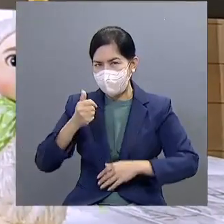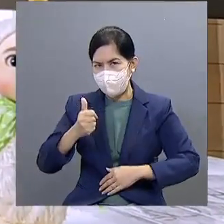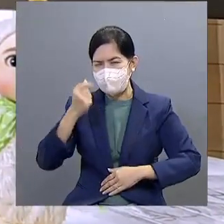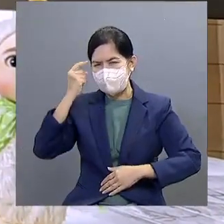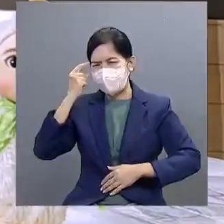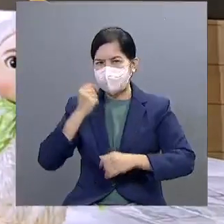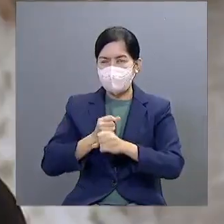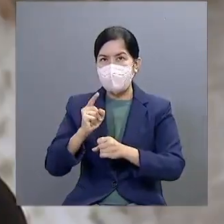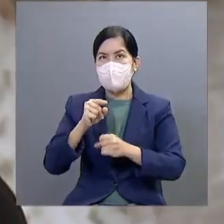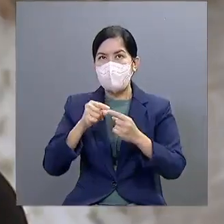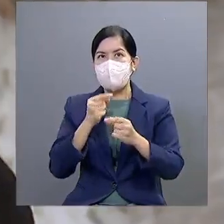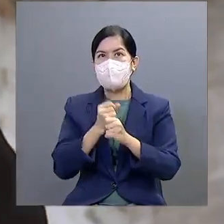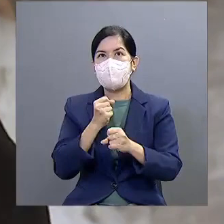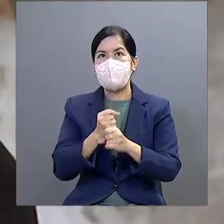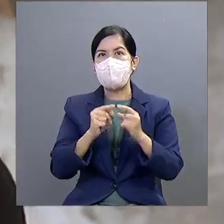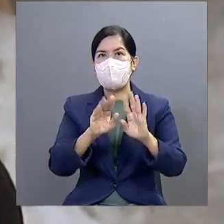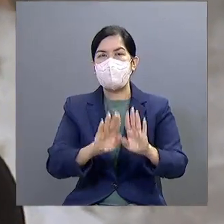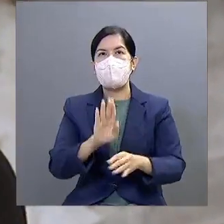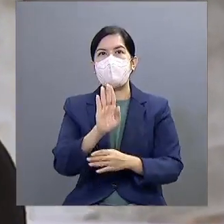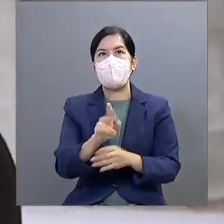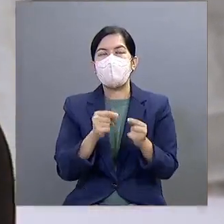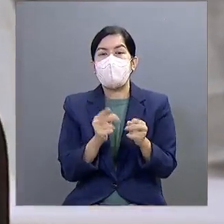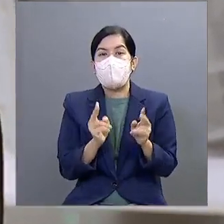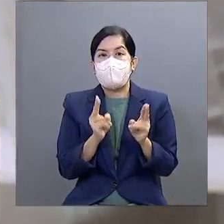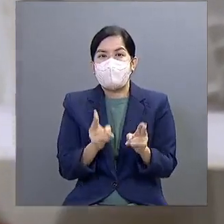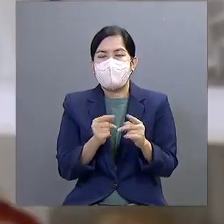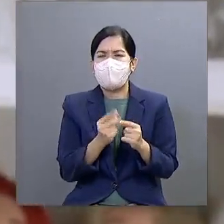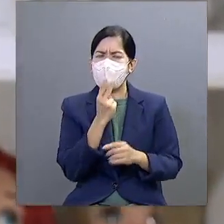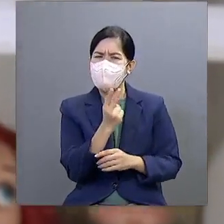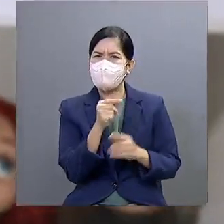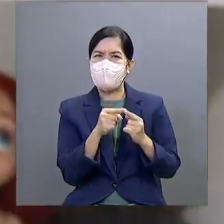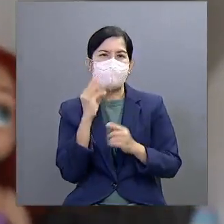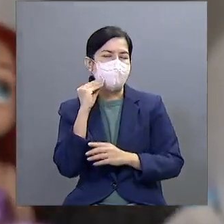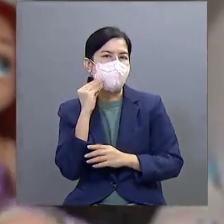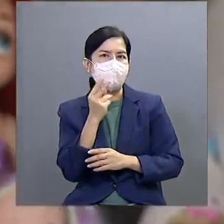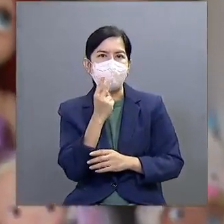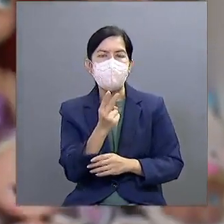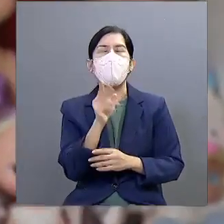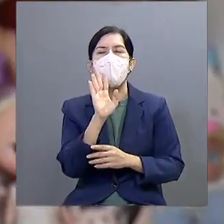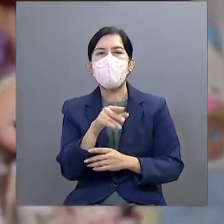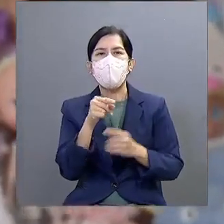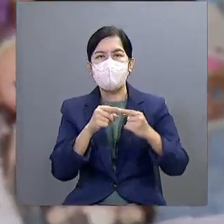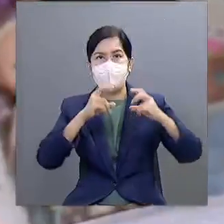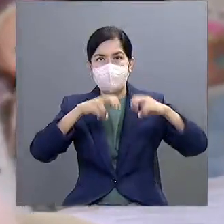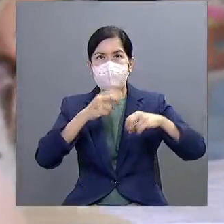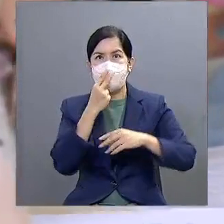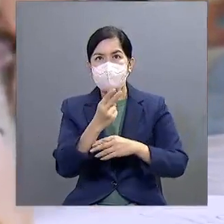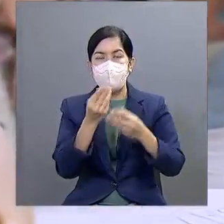ที่มันมีคาแรคเตอร์ของเราเองบ้างเนาะเราก็ไปลองเสิร์ชดูอ๋อมันมีตุ๊กตาที่เป็นดินด้วยเนาะแต่เราก็ปั้นไ